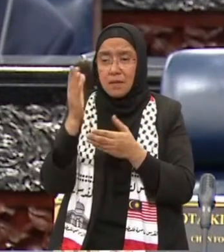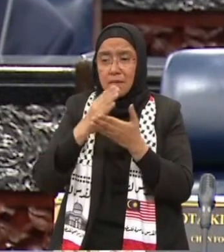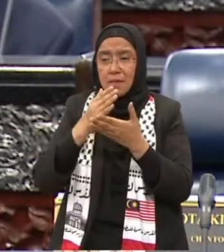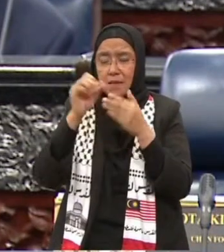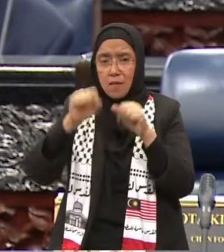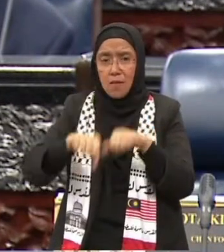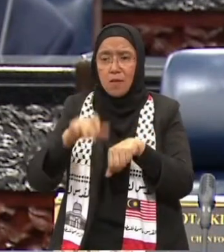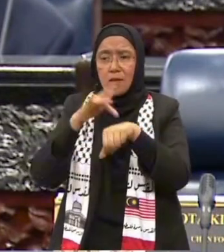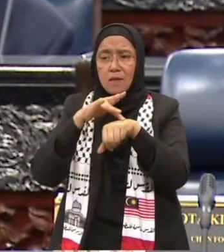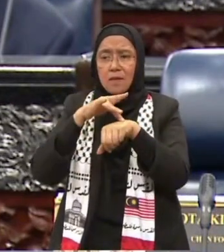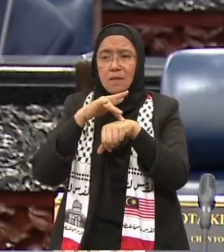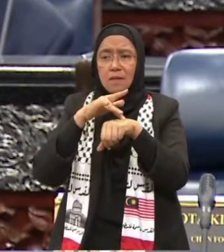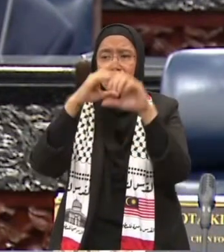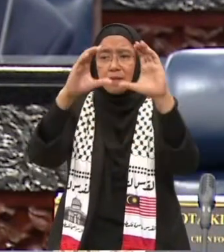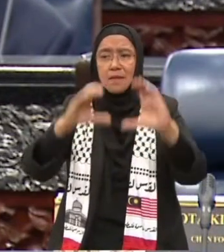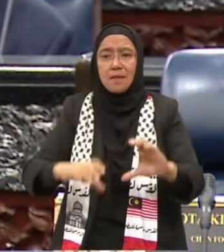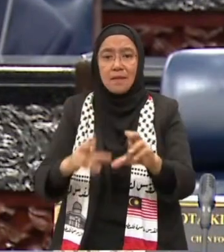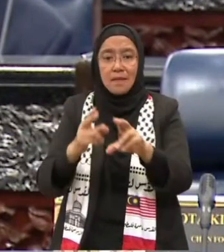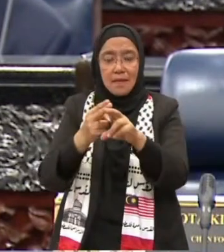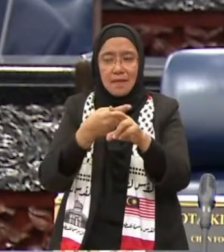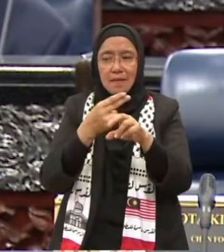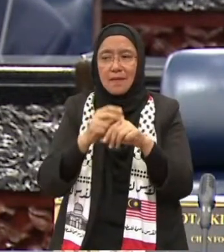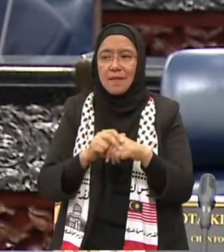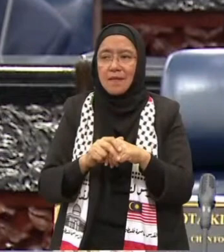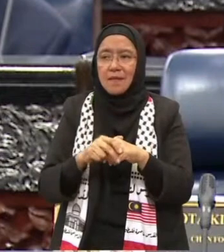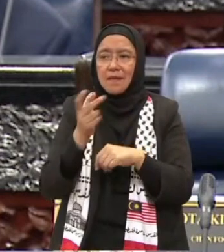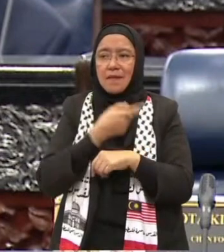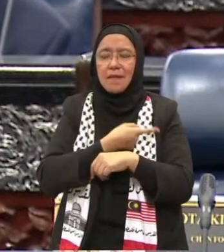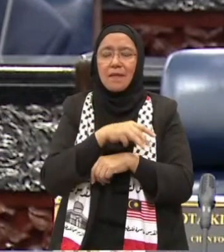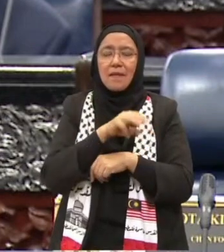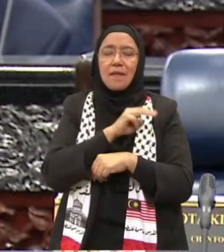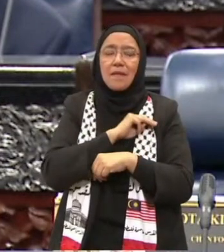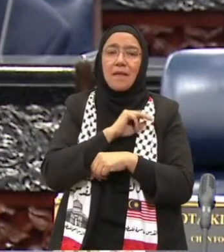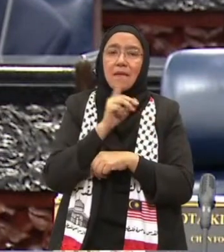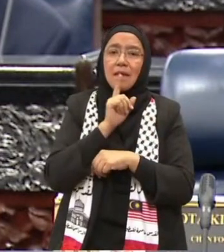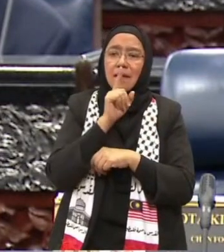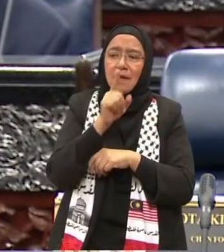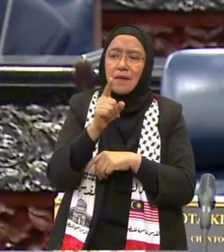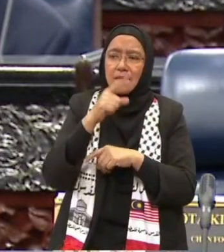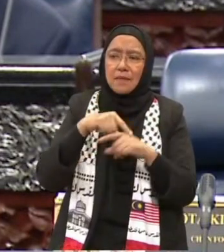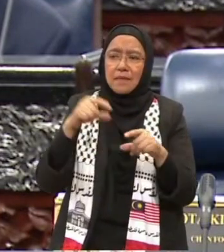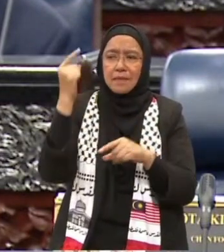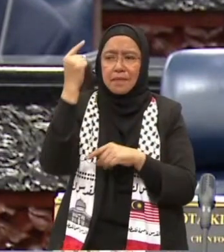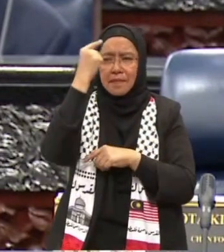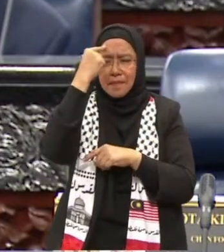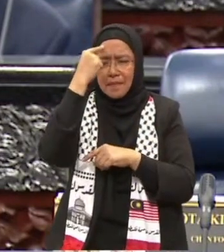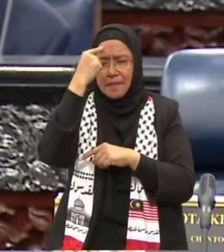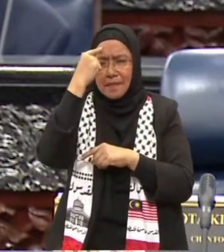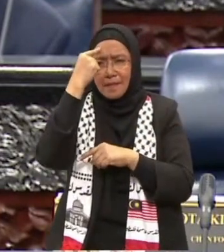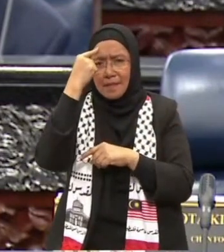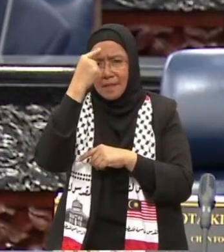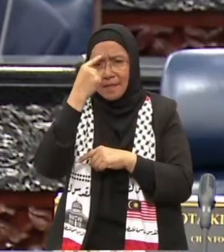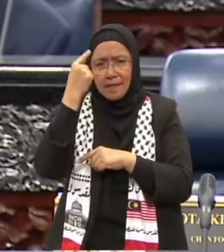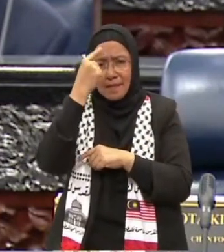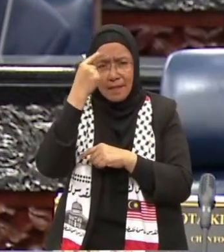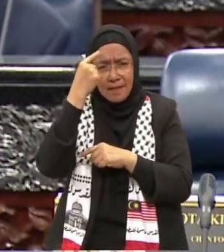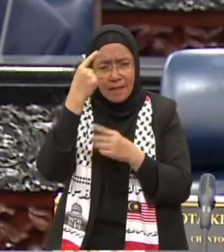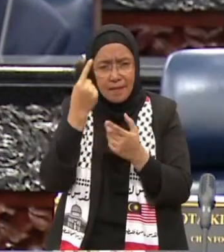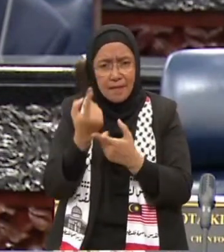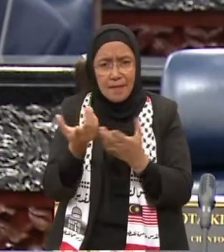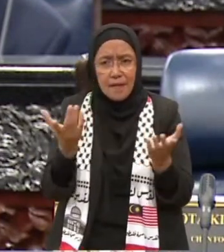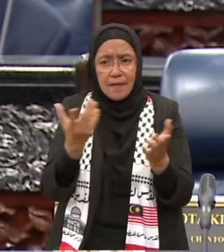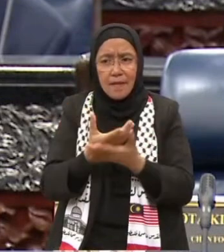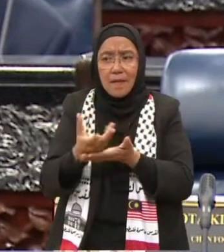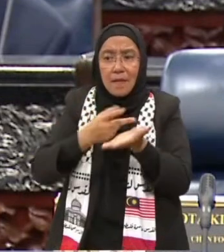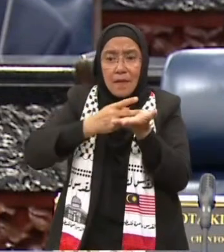kementerian mempertimbangkan yang mana Sungai Panjang sebut tadi, soal bayaran deposit itulah antara